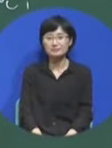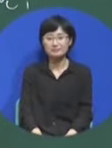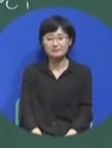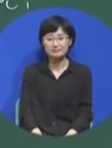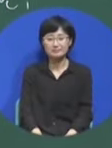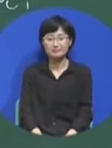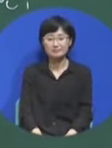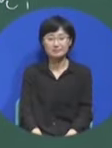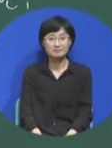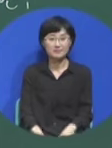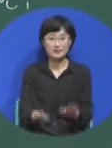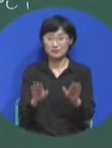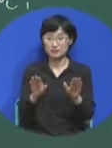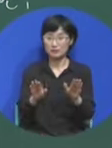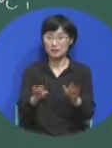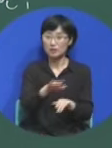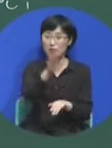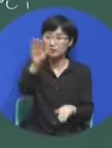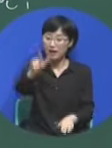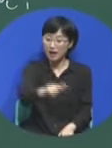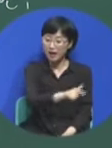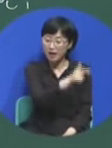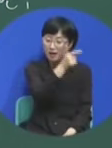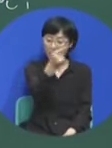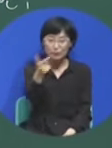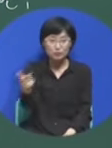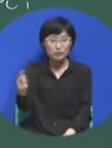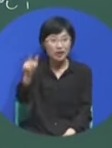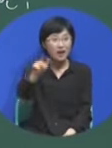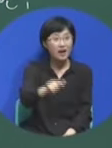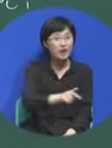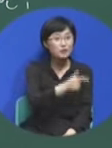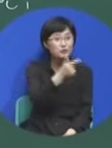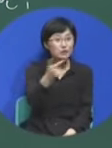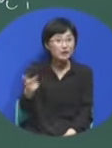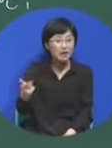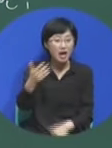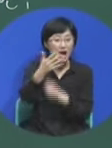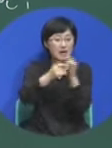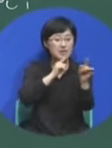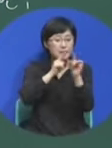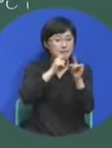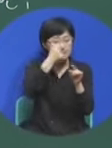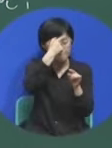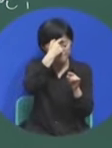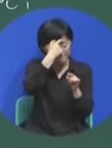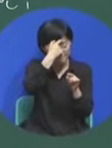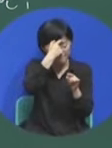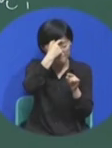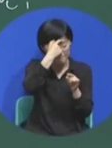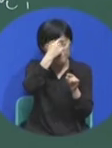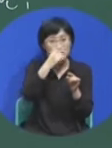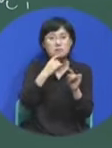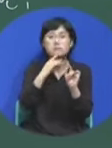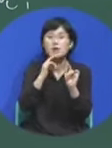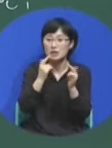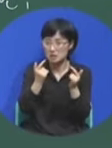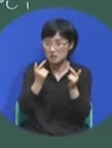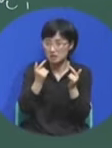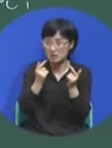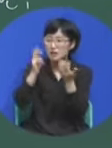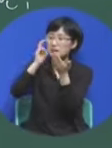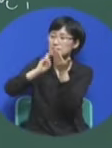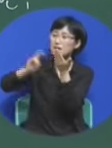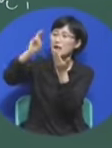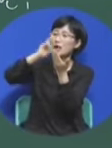比献任何一个礼物，神更喜悦在神面前献上赞美。 그렇다면 여러분 하루의 일과 속에도 말씀 묵상하는 시간도 필요하지만 하나님 앞에 찬송하는